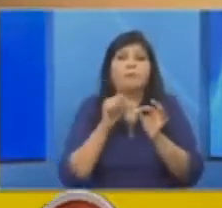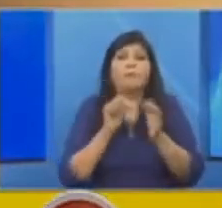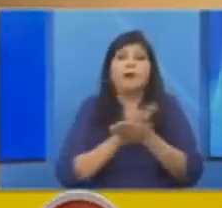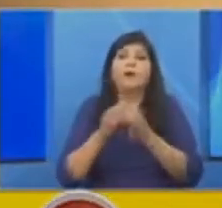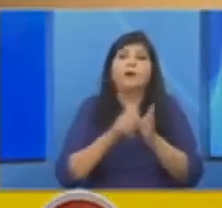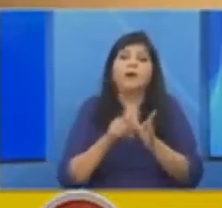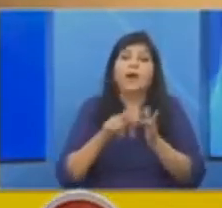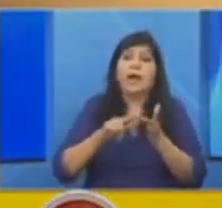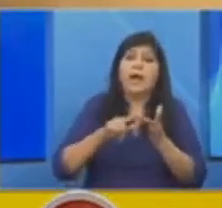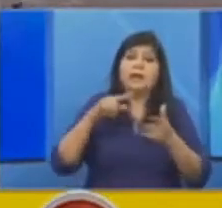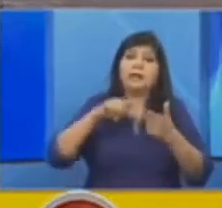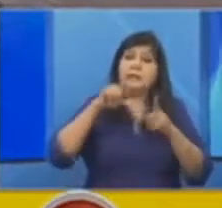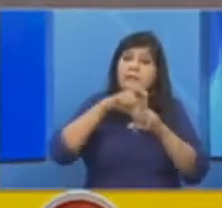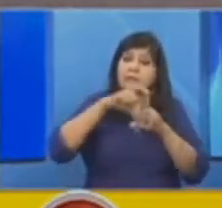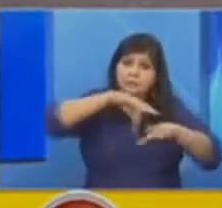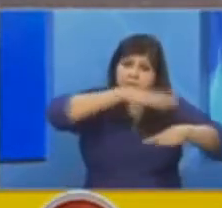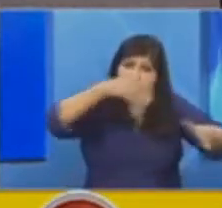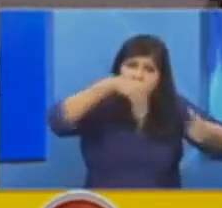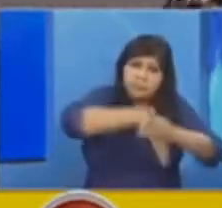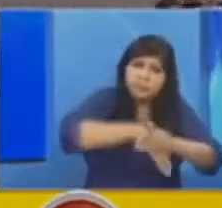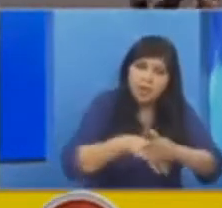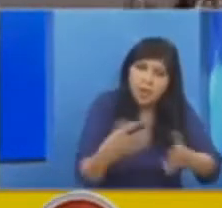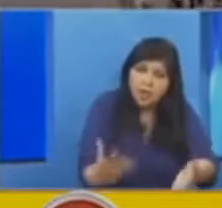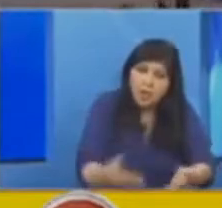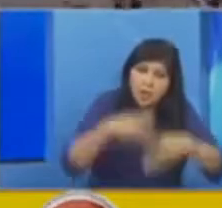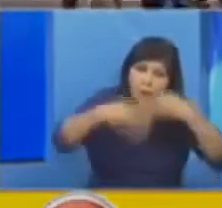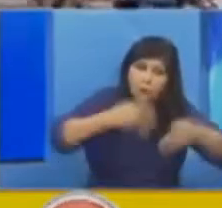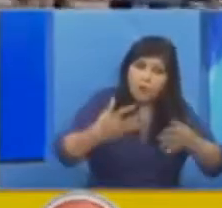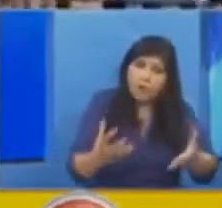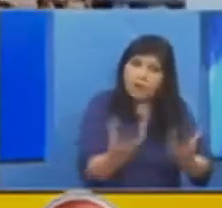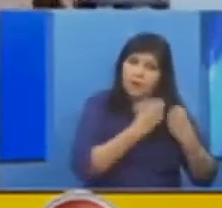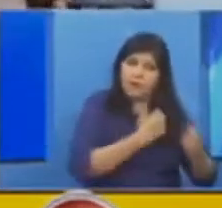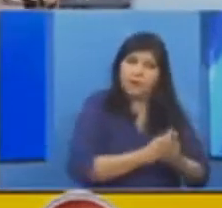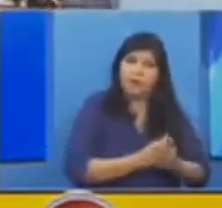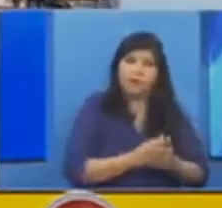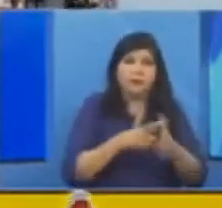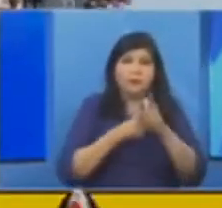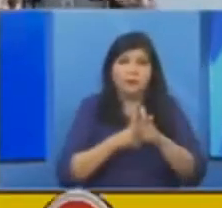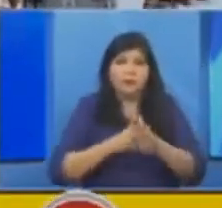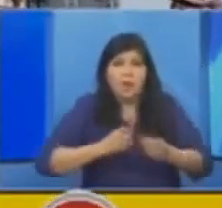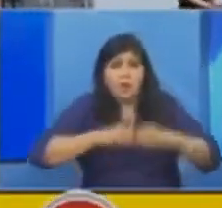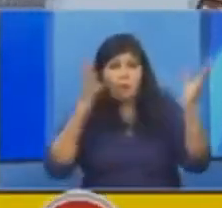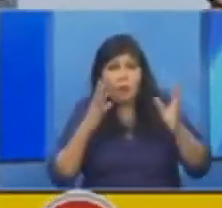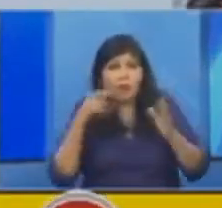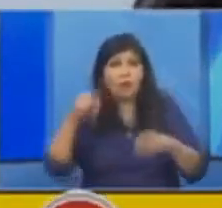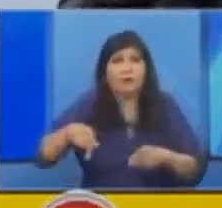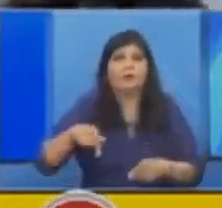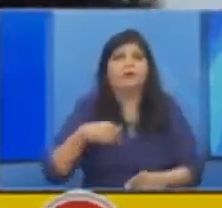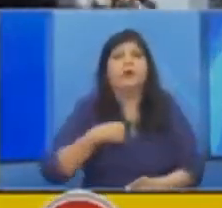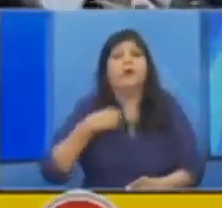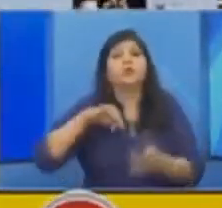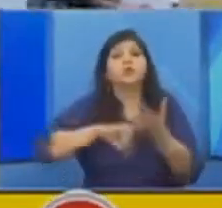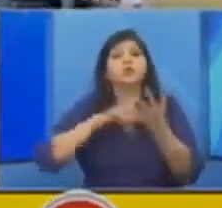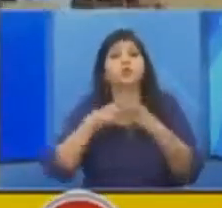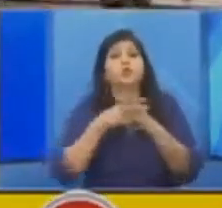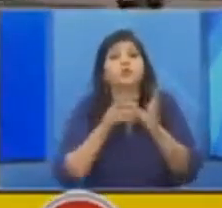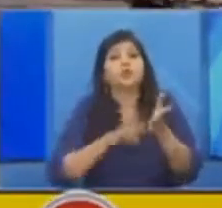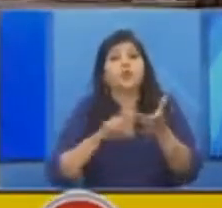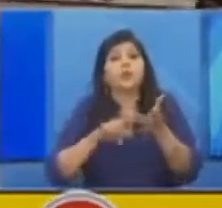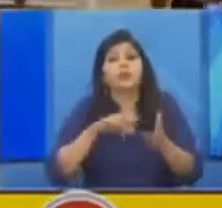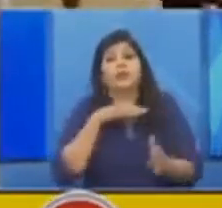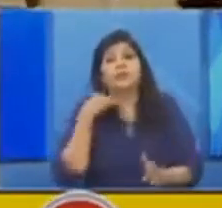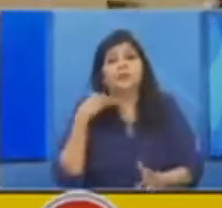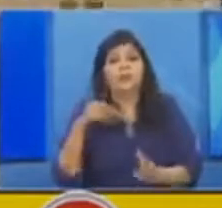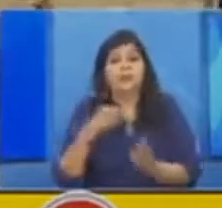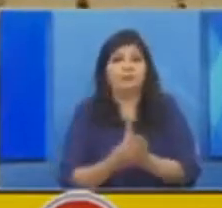आईडी खोजा था आईडी निकालने के दोरान आतंकियों ने विस्पोट कर दिया और स्वाम शहीद हो गए